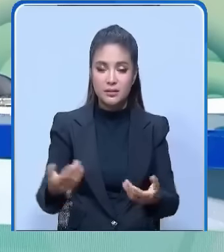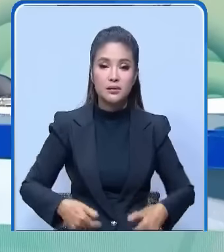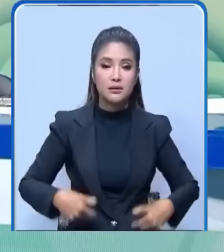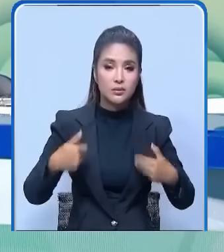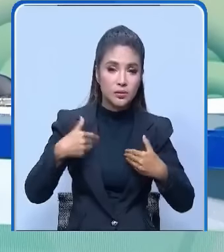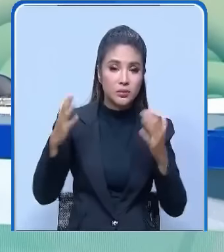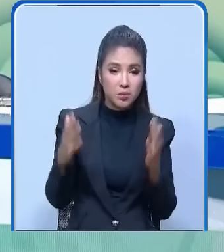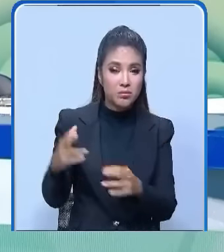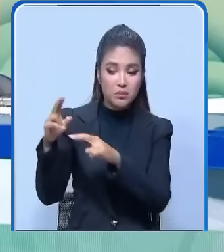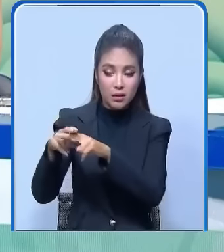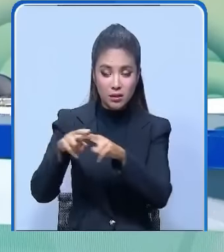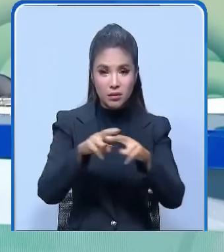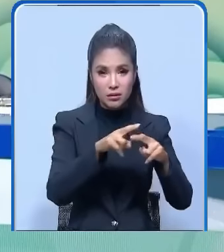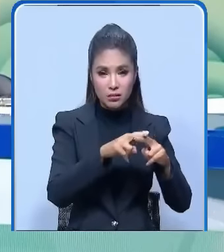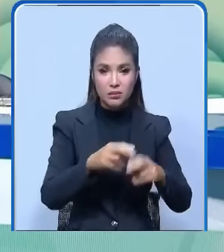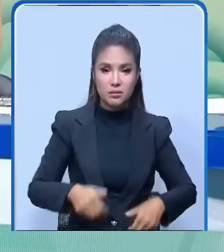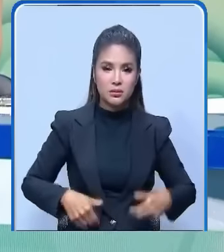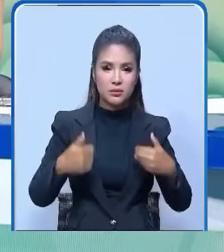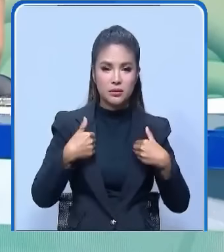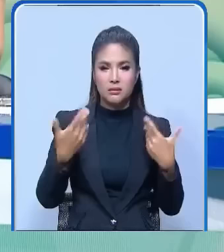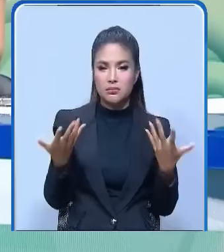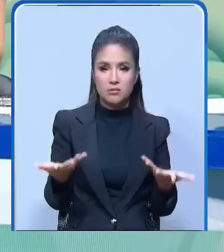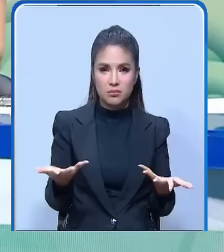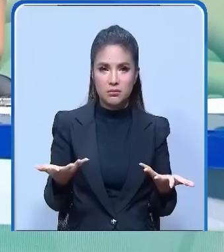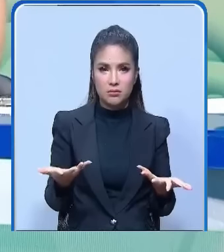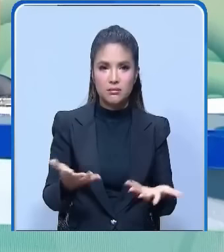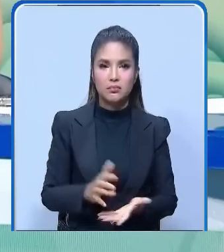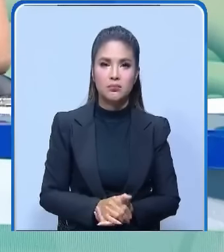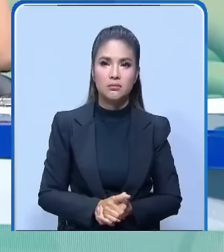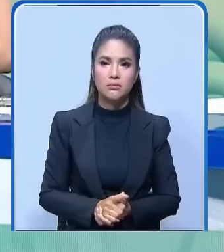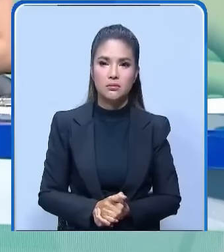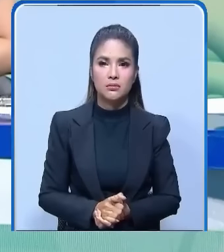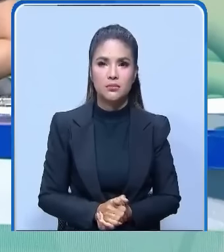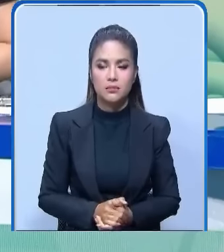ารตกอยู่ในอันตรายขนาดไหนอย่าให้เกิดเหตุแล้วต้องมาวัวห